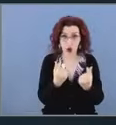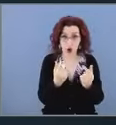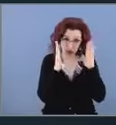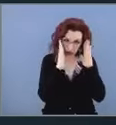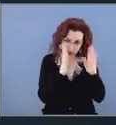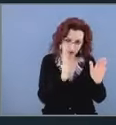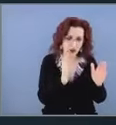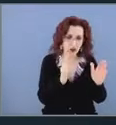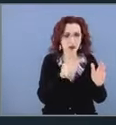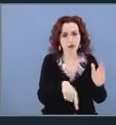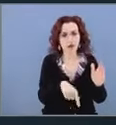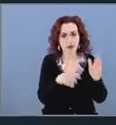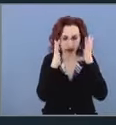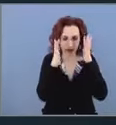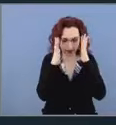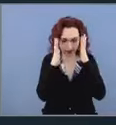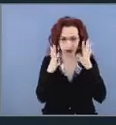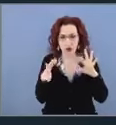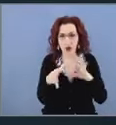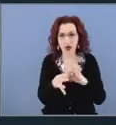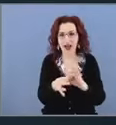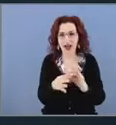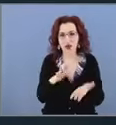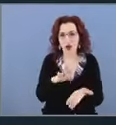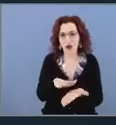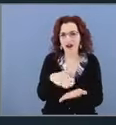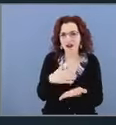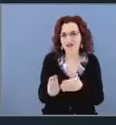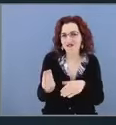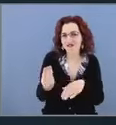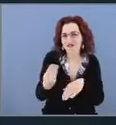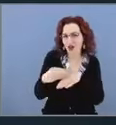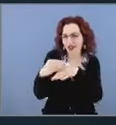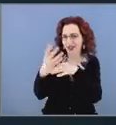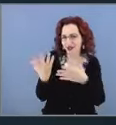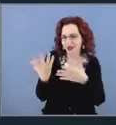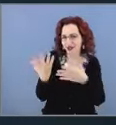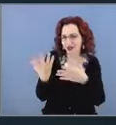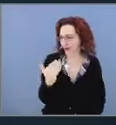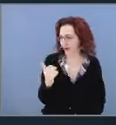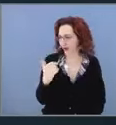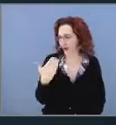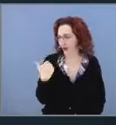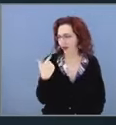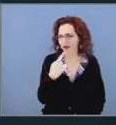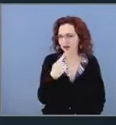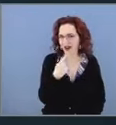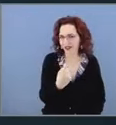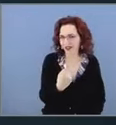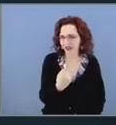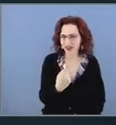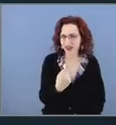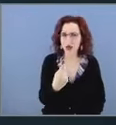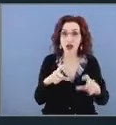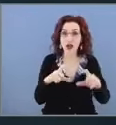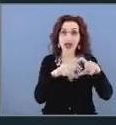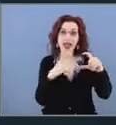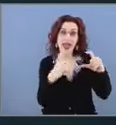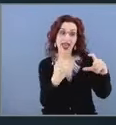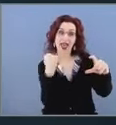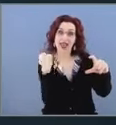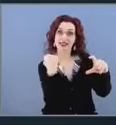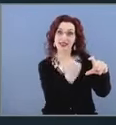valorizzazione. Ecco, l'intervento che mi ha preceduto parlava di come un'etichetta può far cambiare appunto